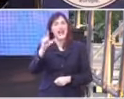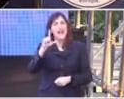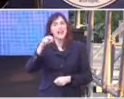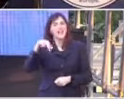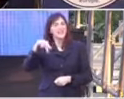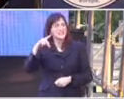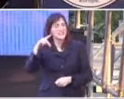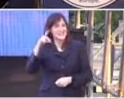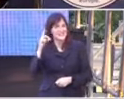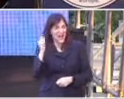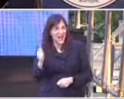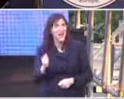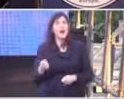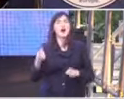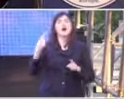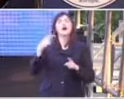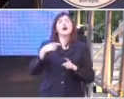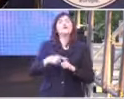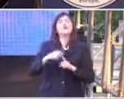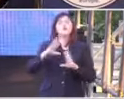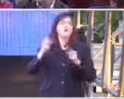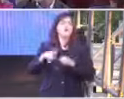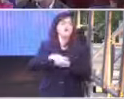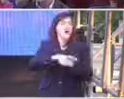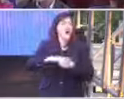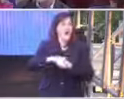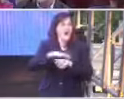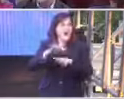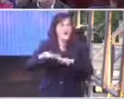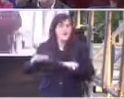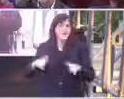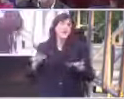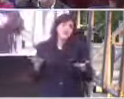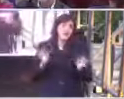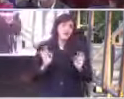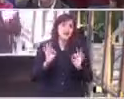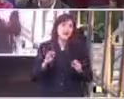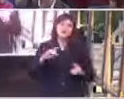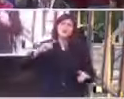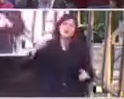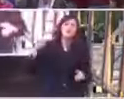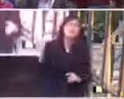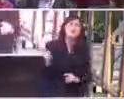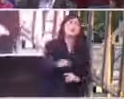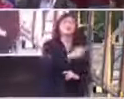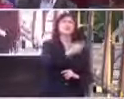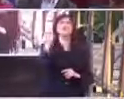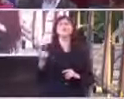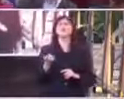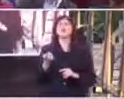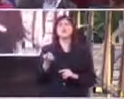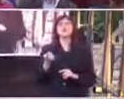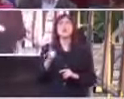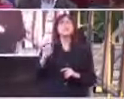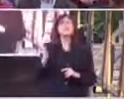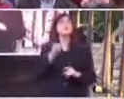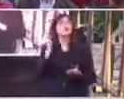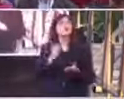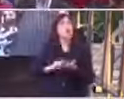di Carlo Anche perché tutti tutti i giornalisti